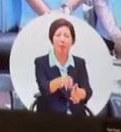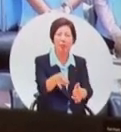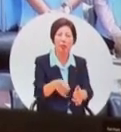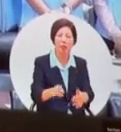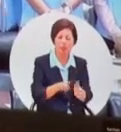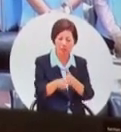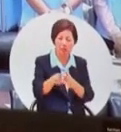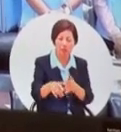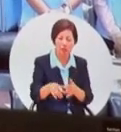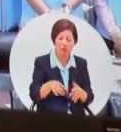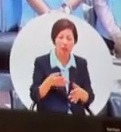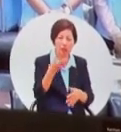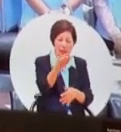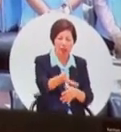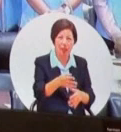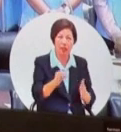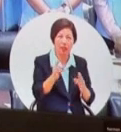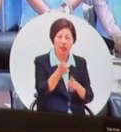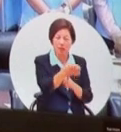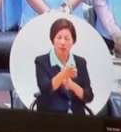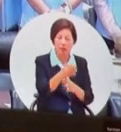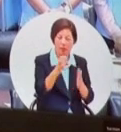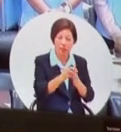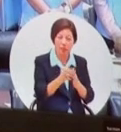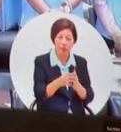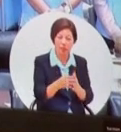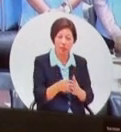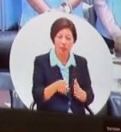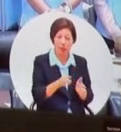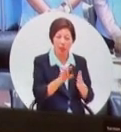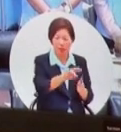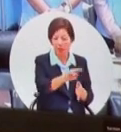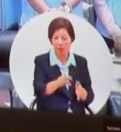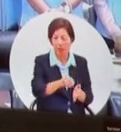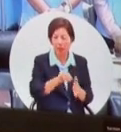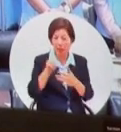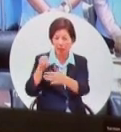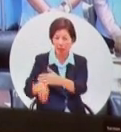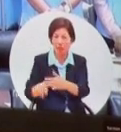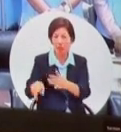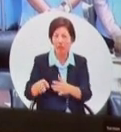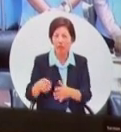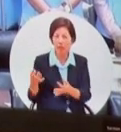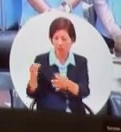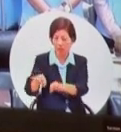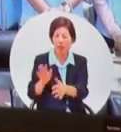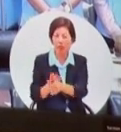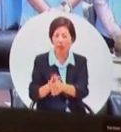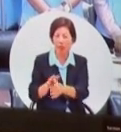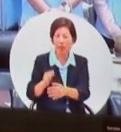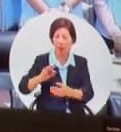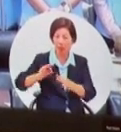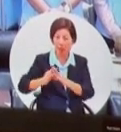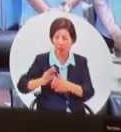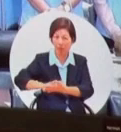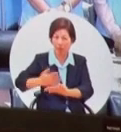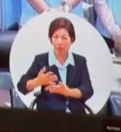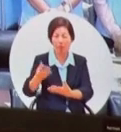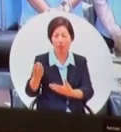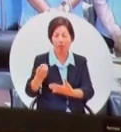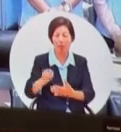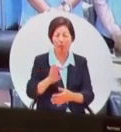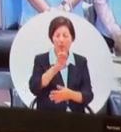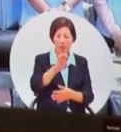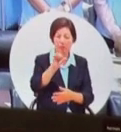消防局去的，没有进善打专户，没有进善打专户。这一笔钱不在45亿6里